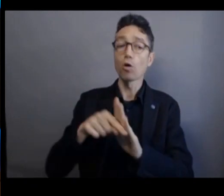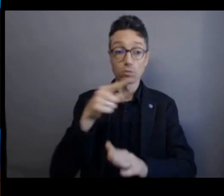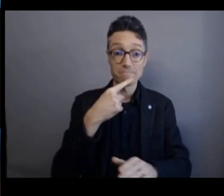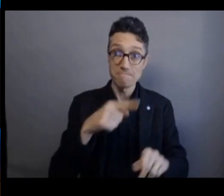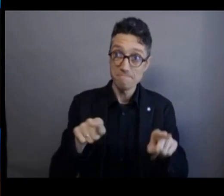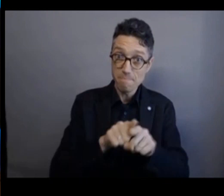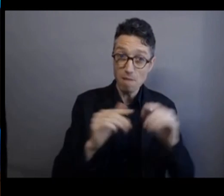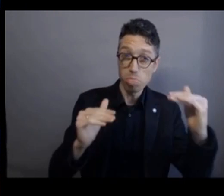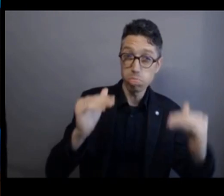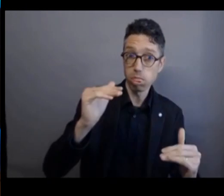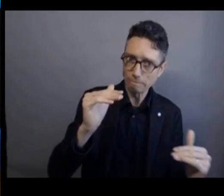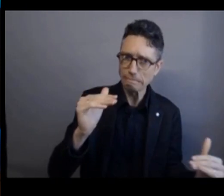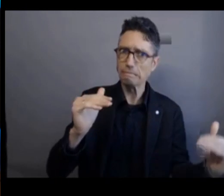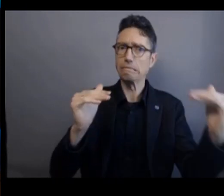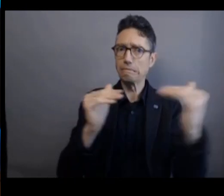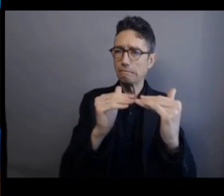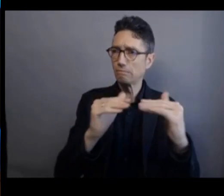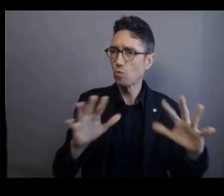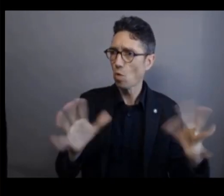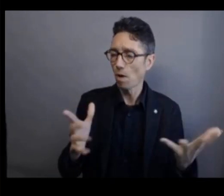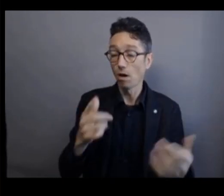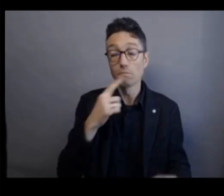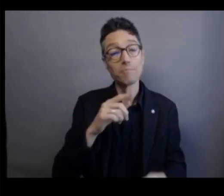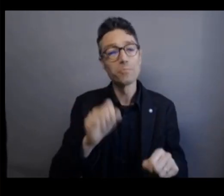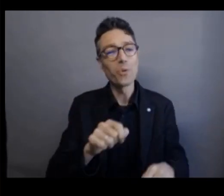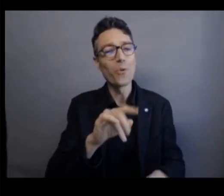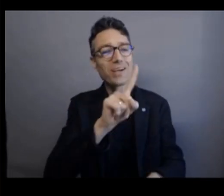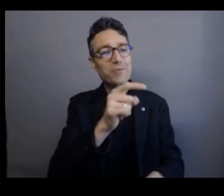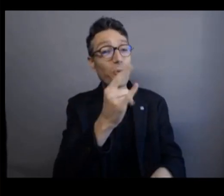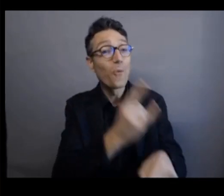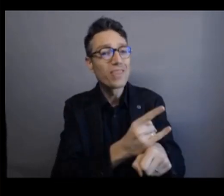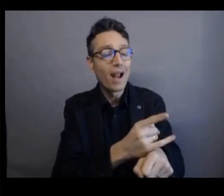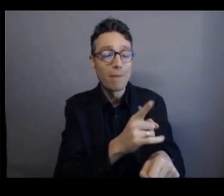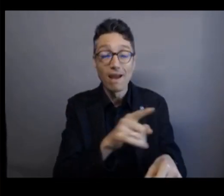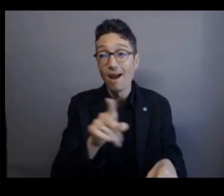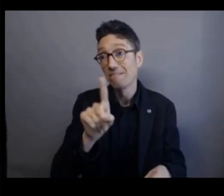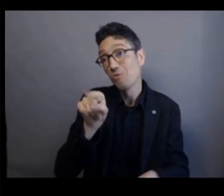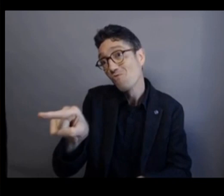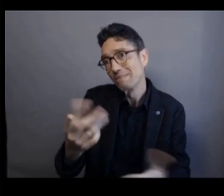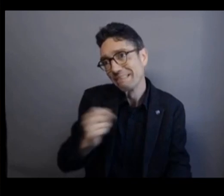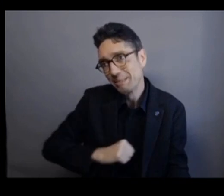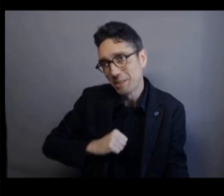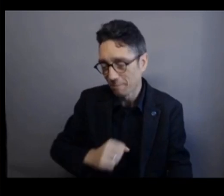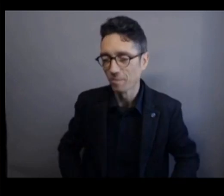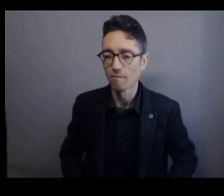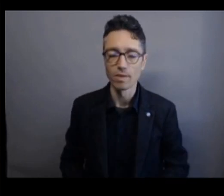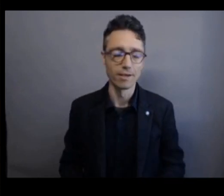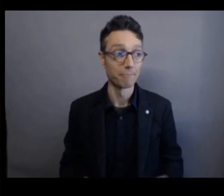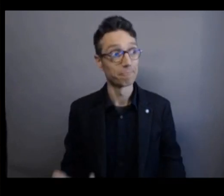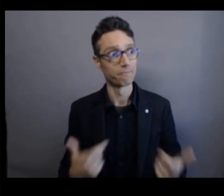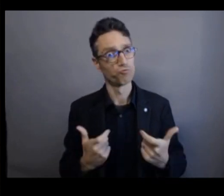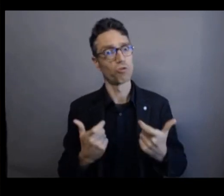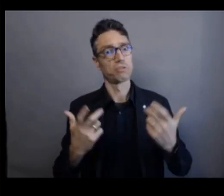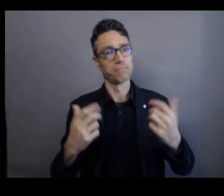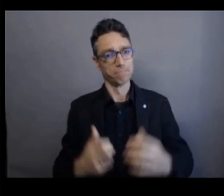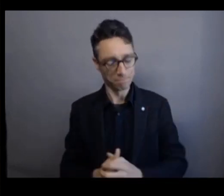Accor, mais ça tombe sur vous, désolé. J'ai de la chance. La question des prestataires,